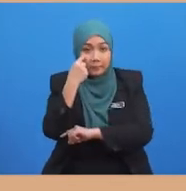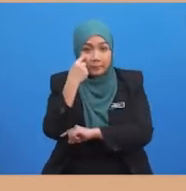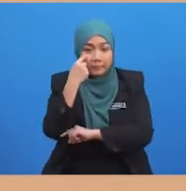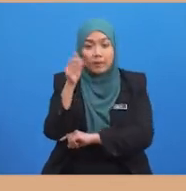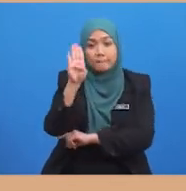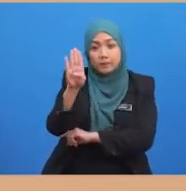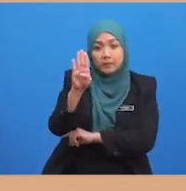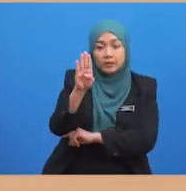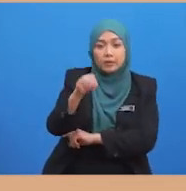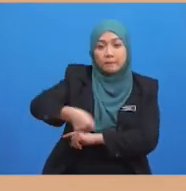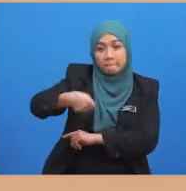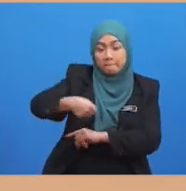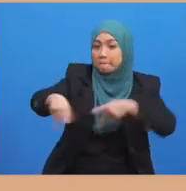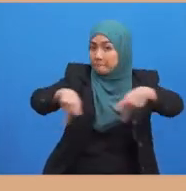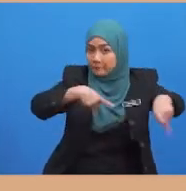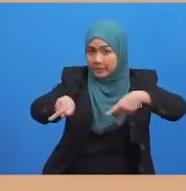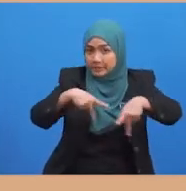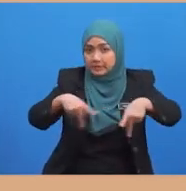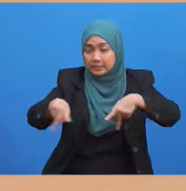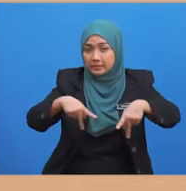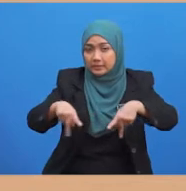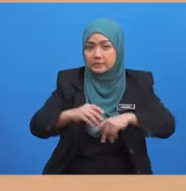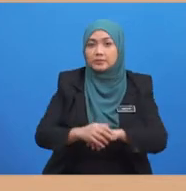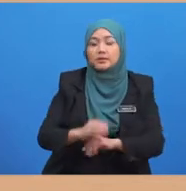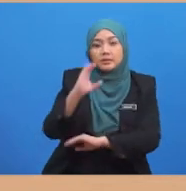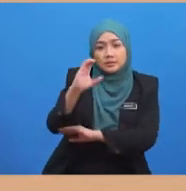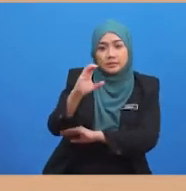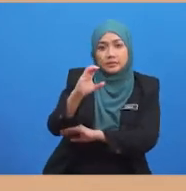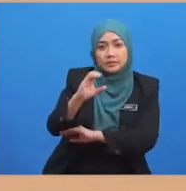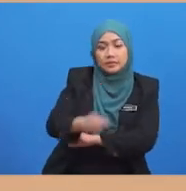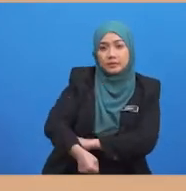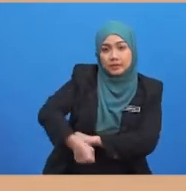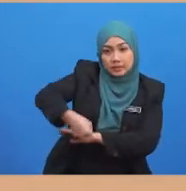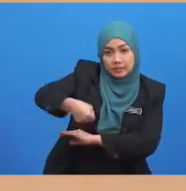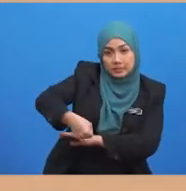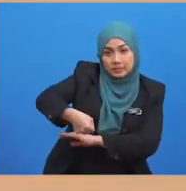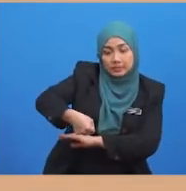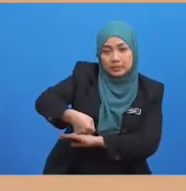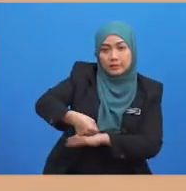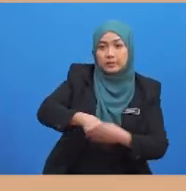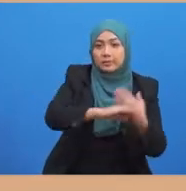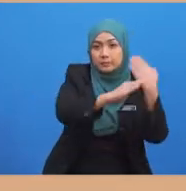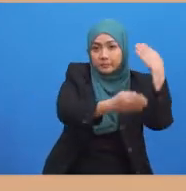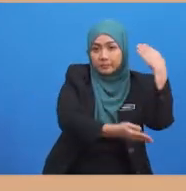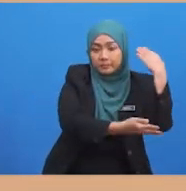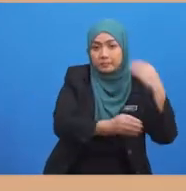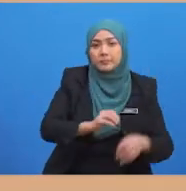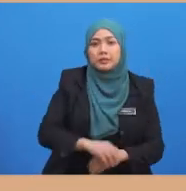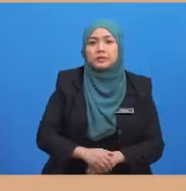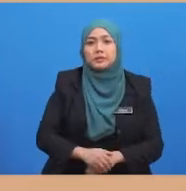B. Beg plastik, C. Baldi dan